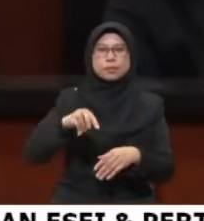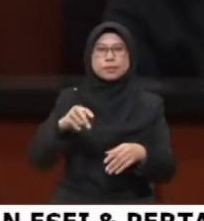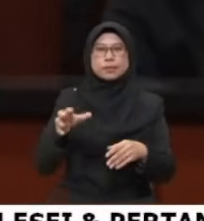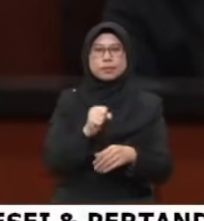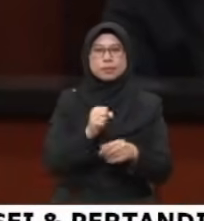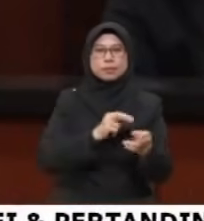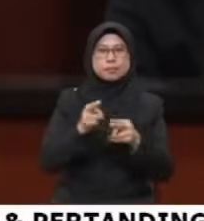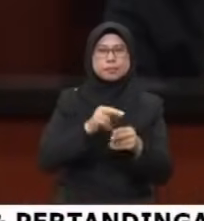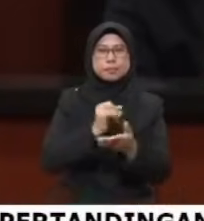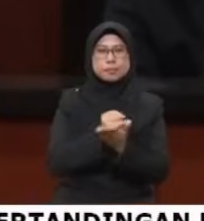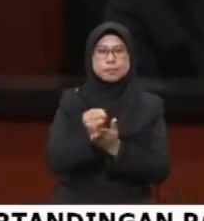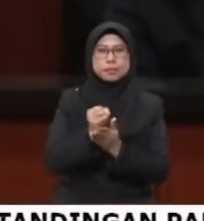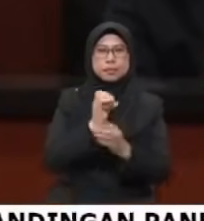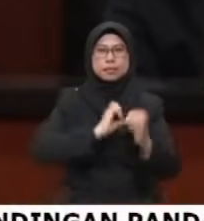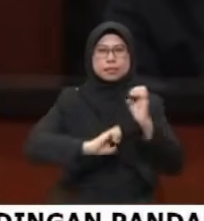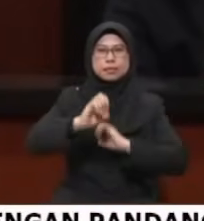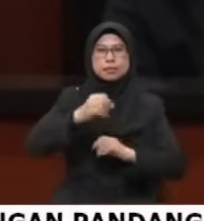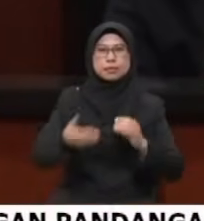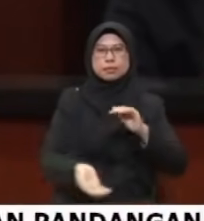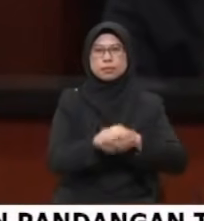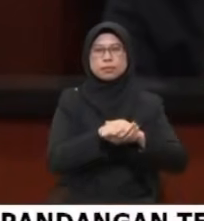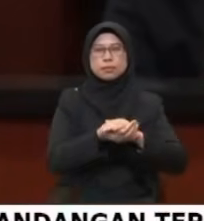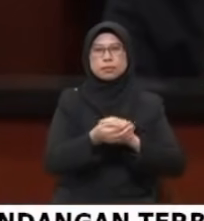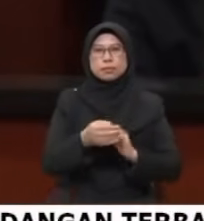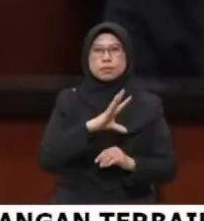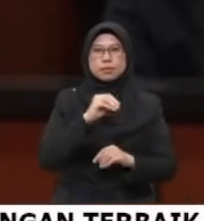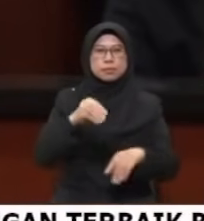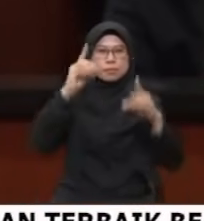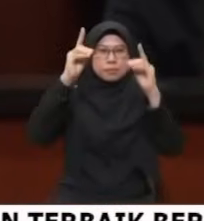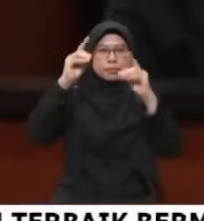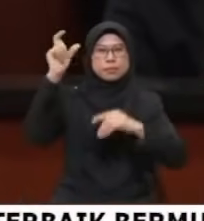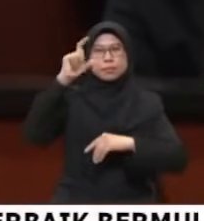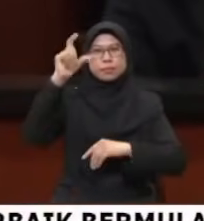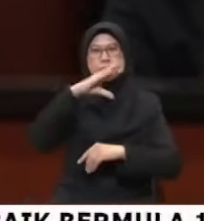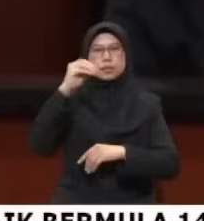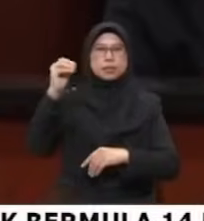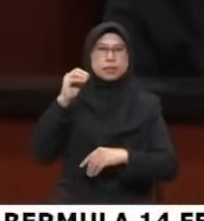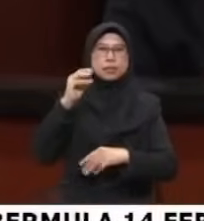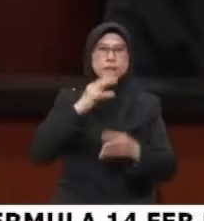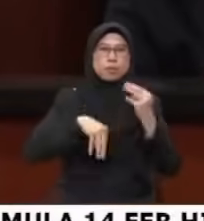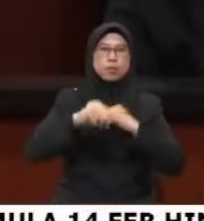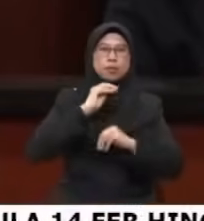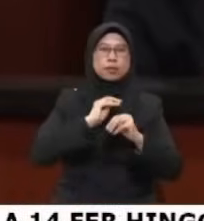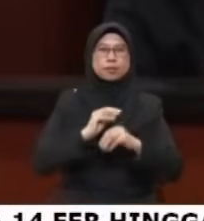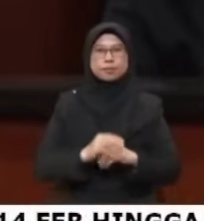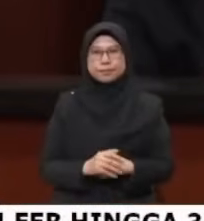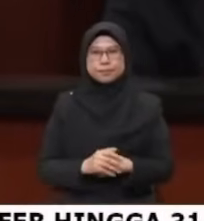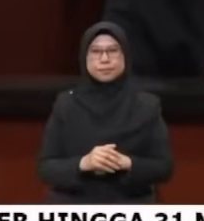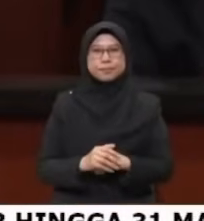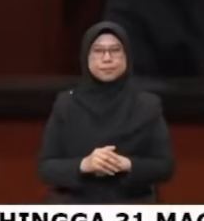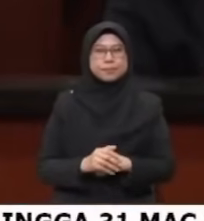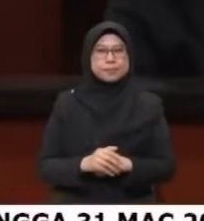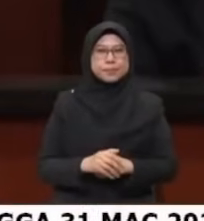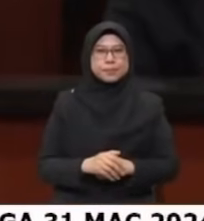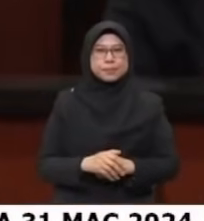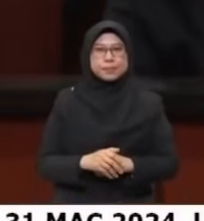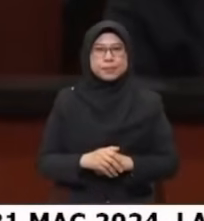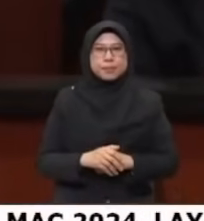integriti etika rasuah silabus pendidikan Islam dan pendidikan moral soan tambahan